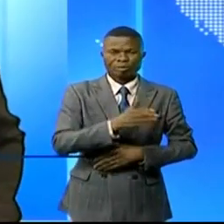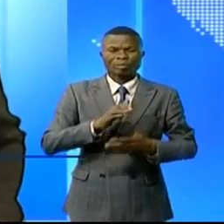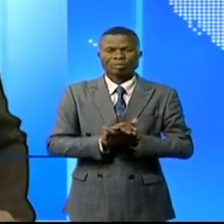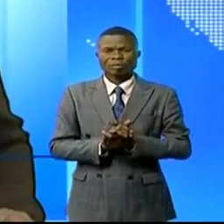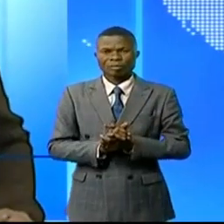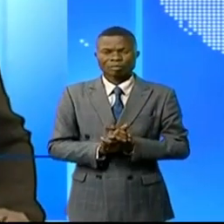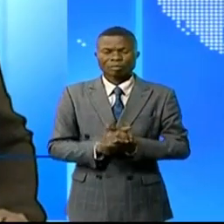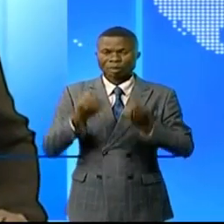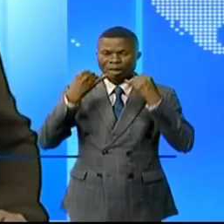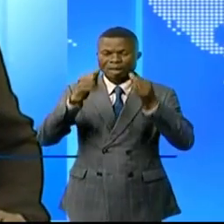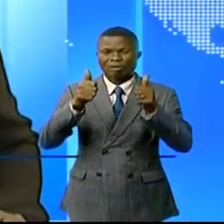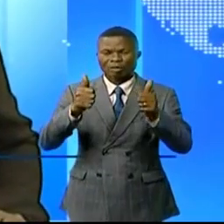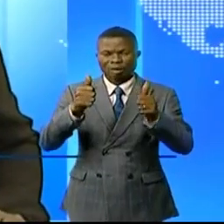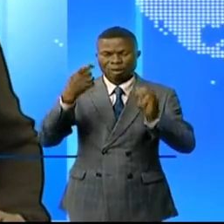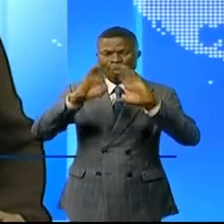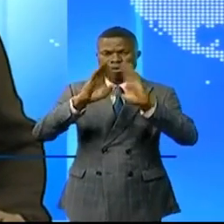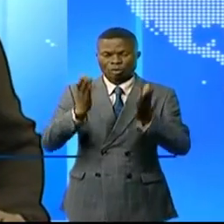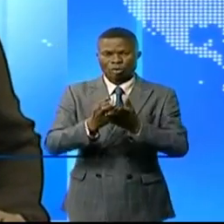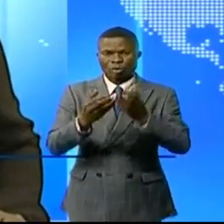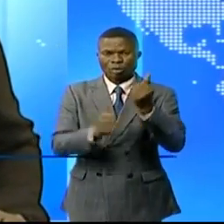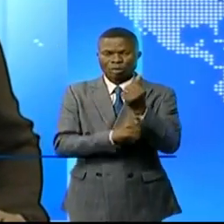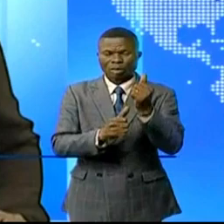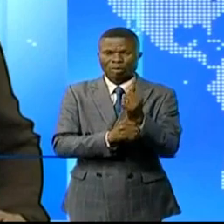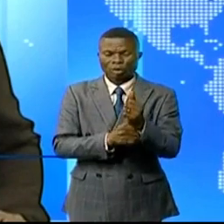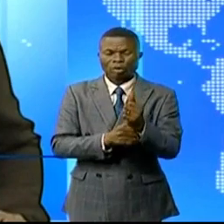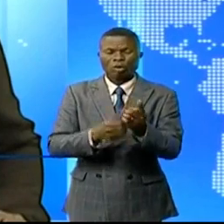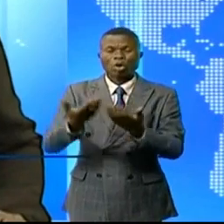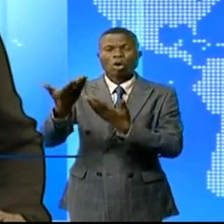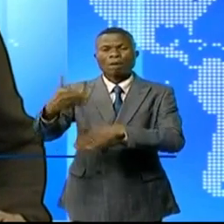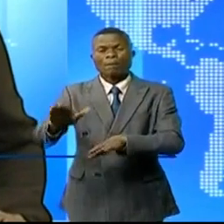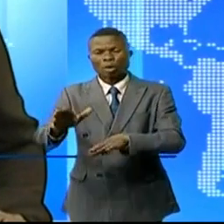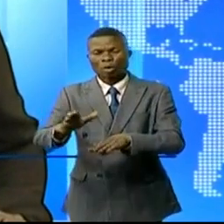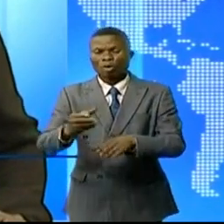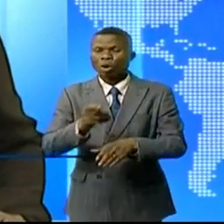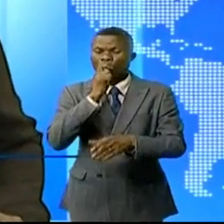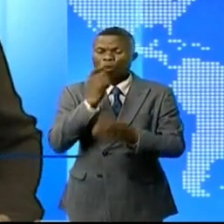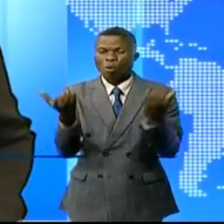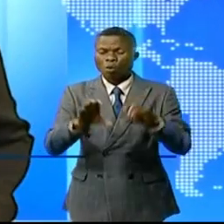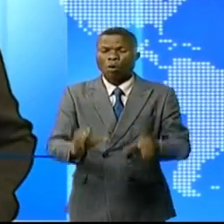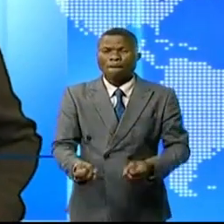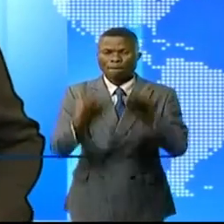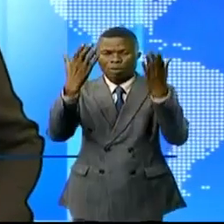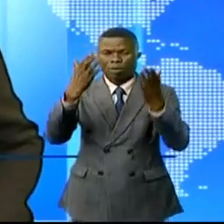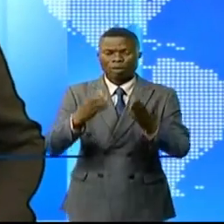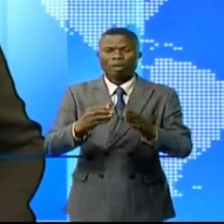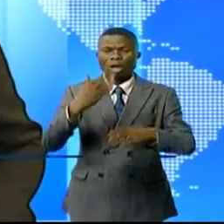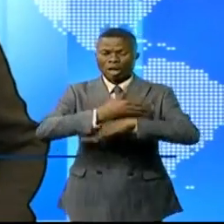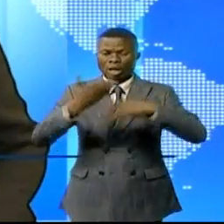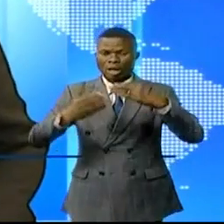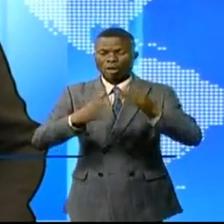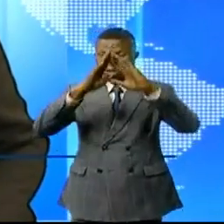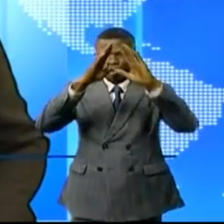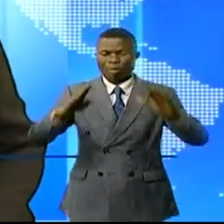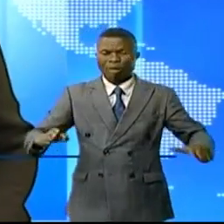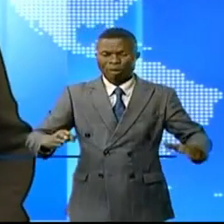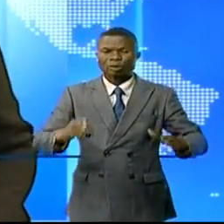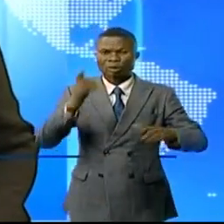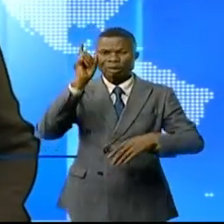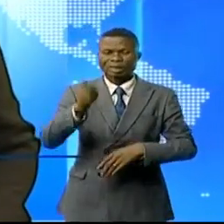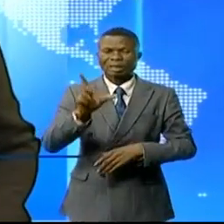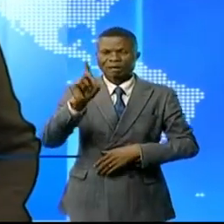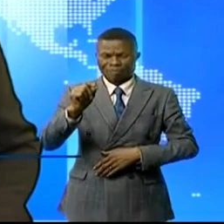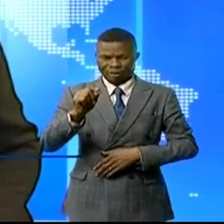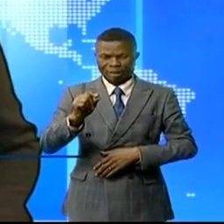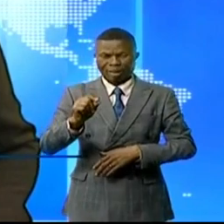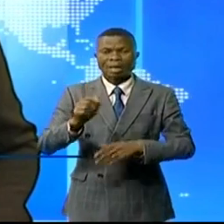C'est une bonne nouvelle pour les sinistrés de l'éruption volcanique de Nyiragongo. Ils vont bénéficier de 120 maisons sur les 300 déjà en construction